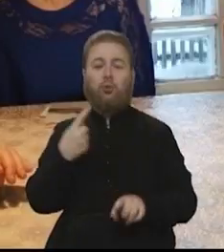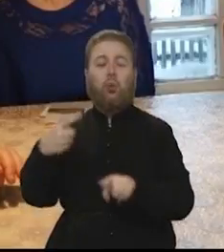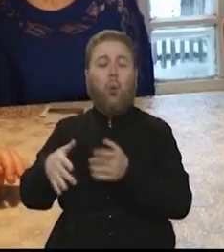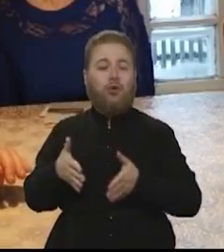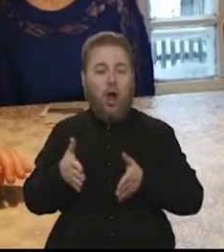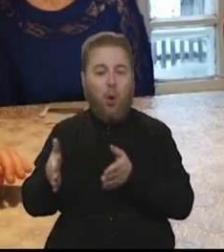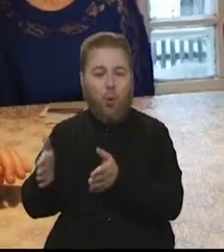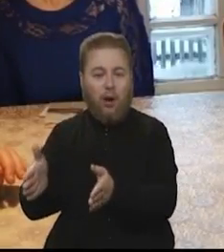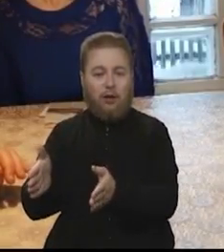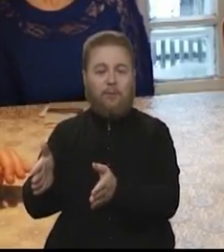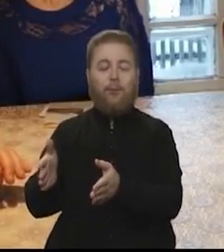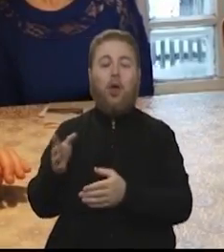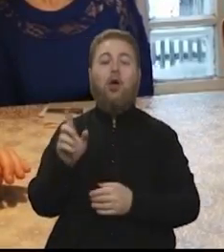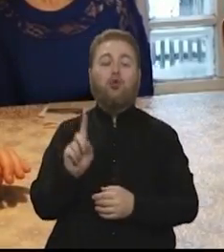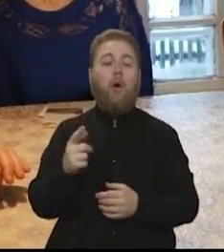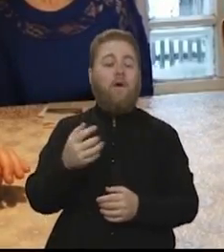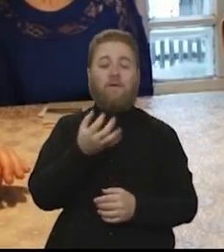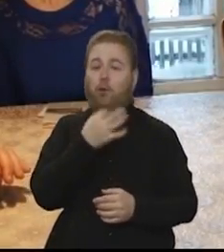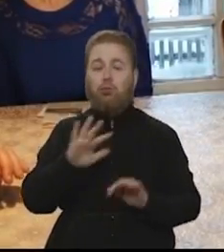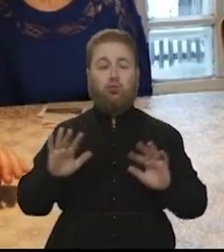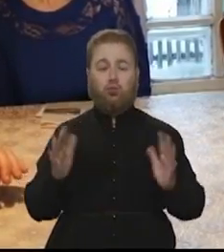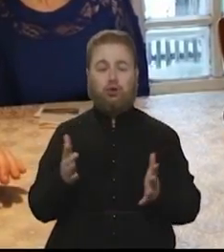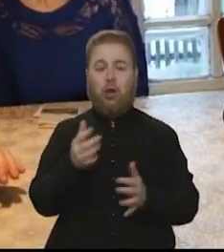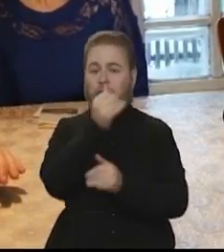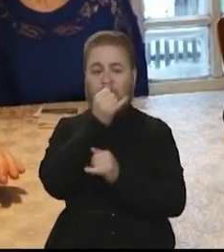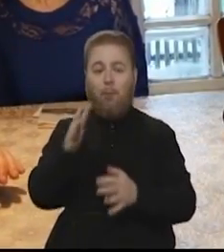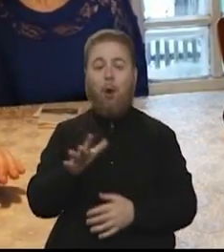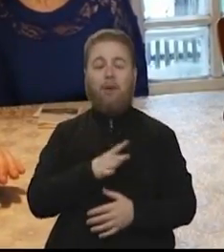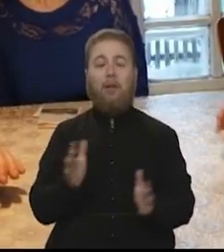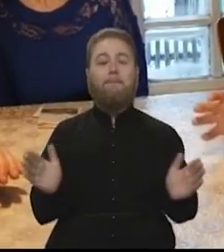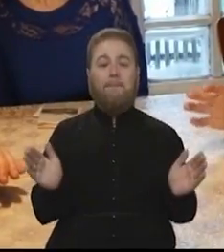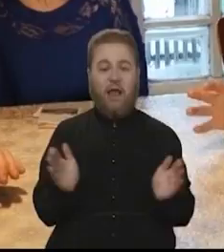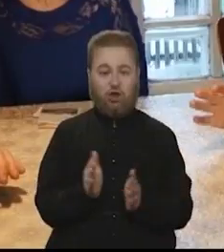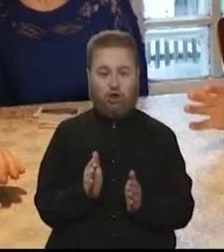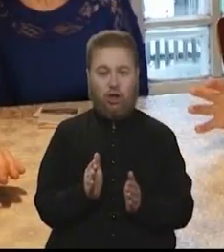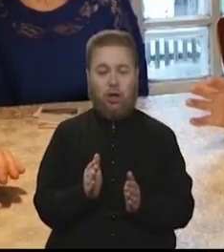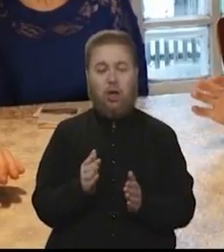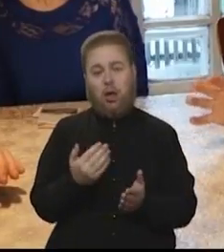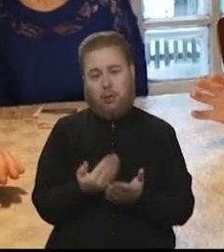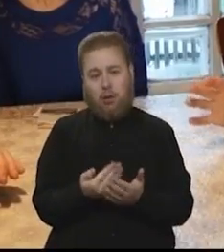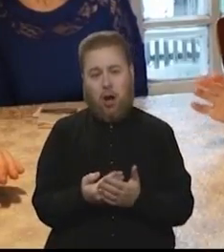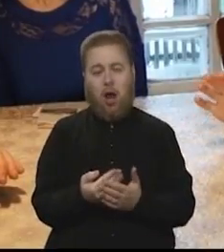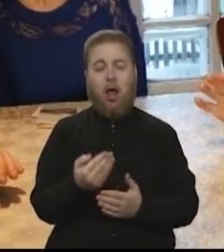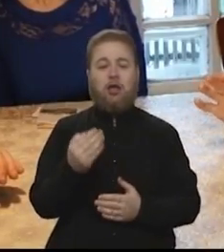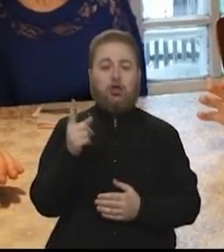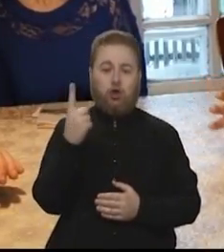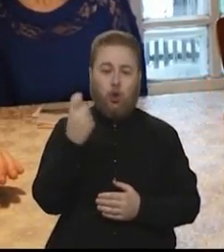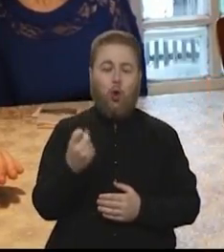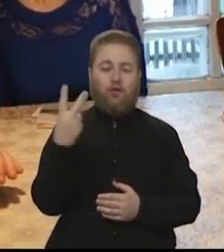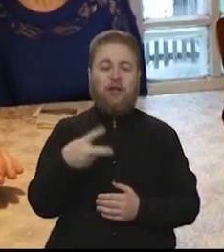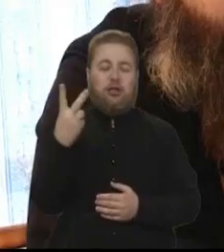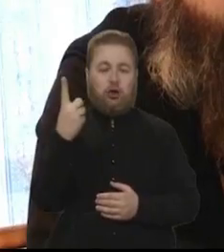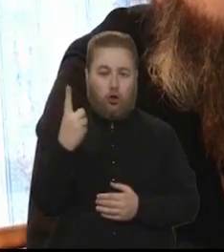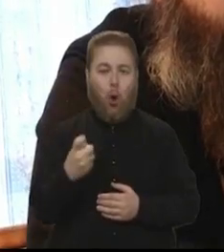дорогой. Но в любом случае он не мог быть меньше километров 120-150.